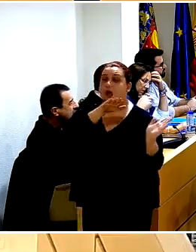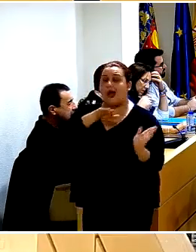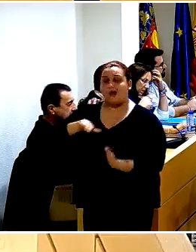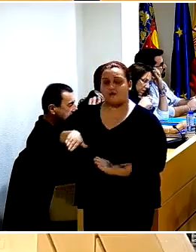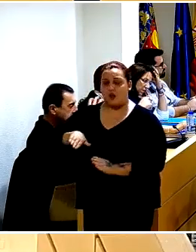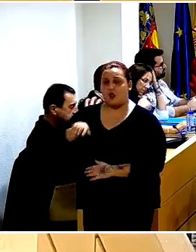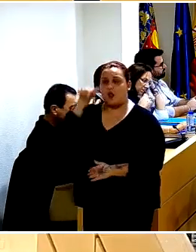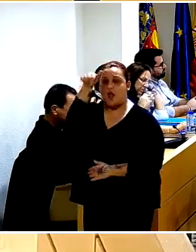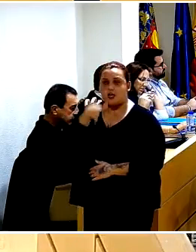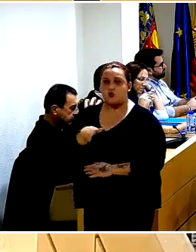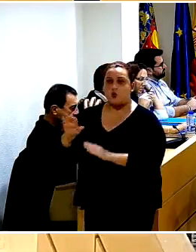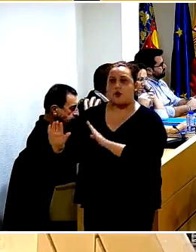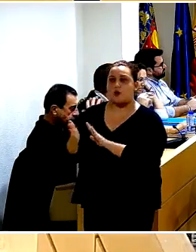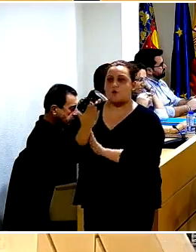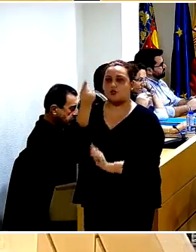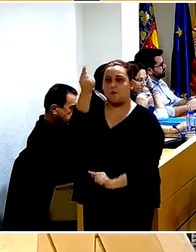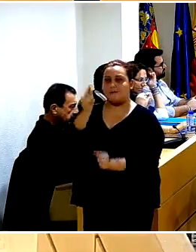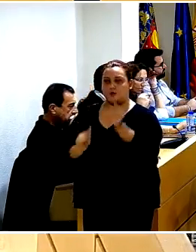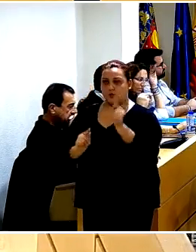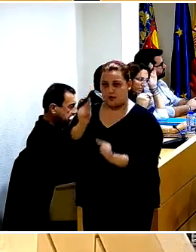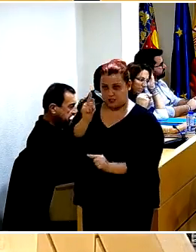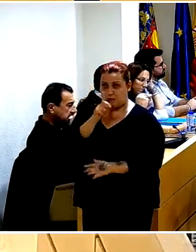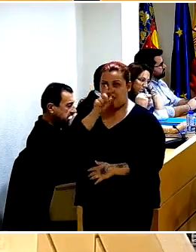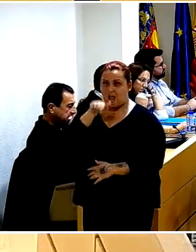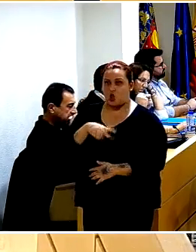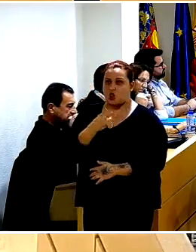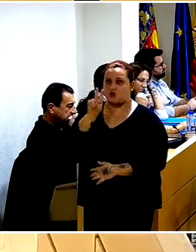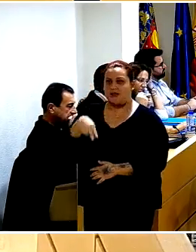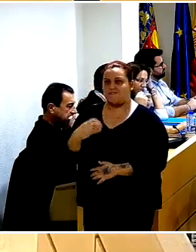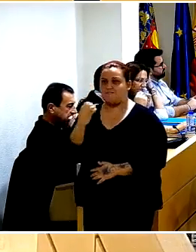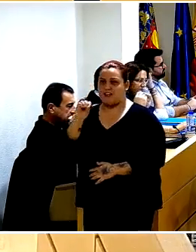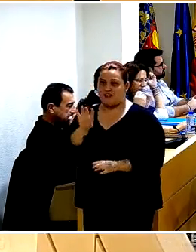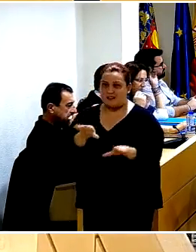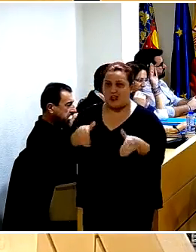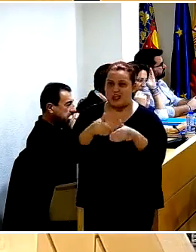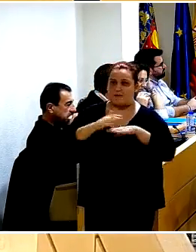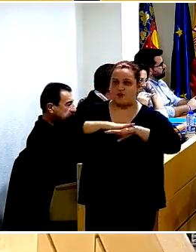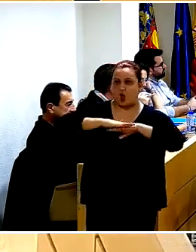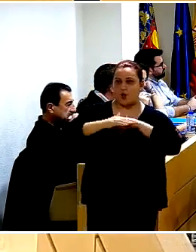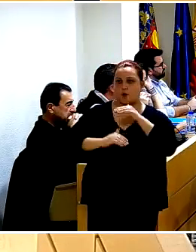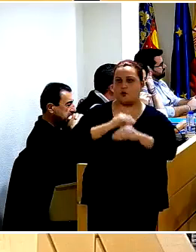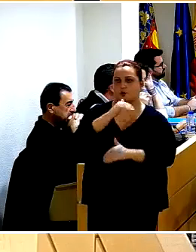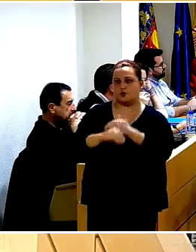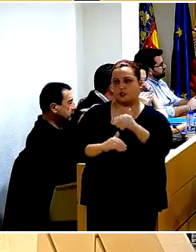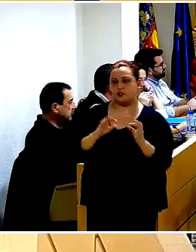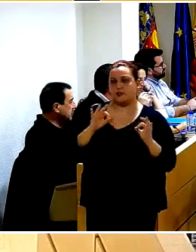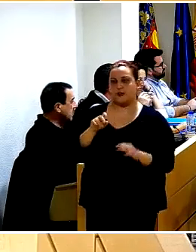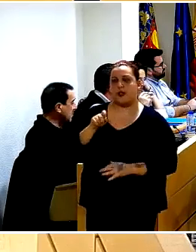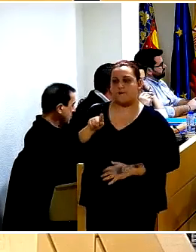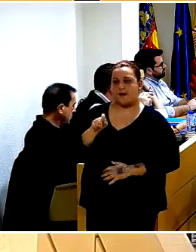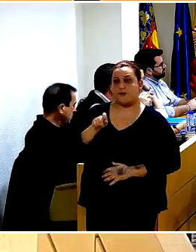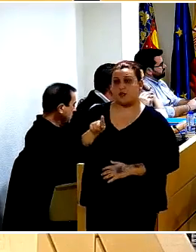és la proposta de pressupost pel 2020 de l'equip de govern progressista de Paiporta. Són